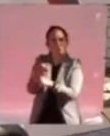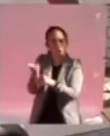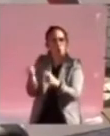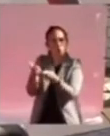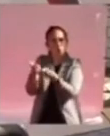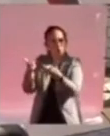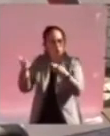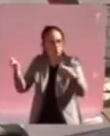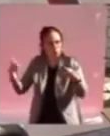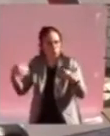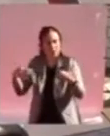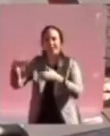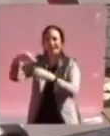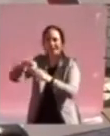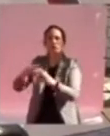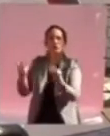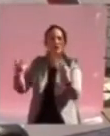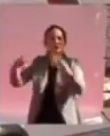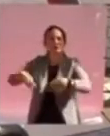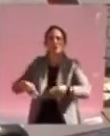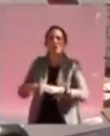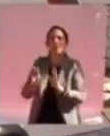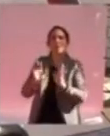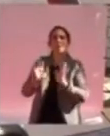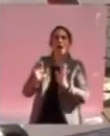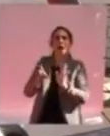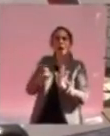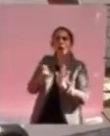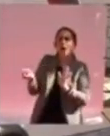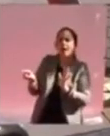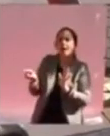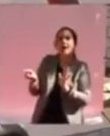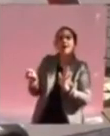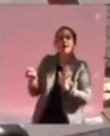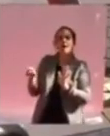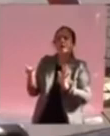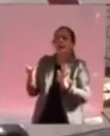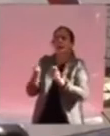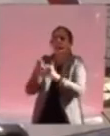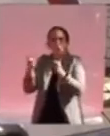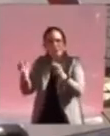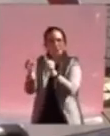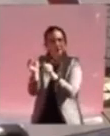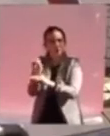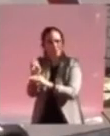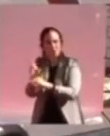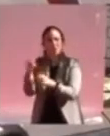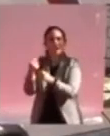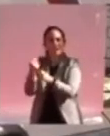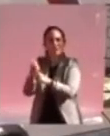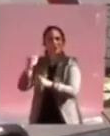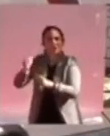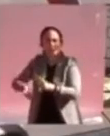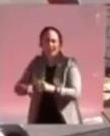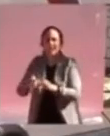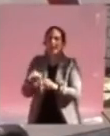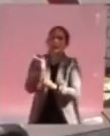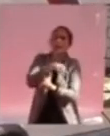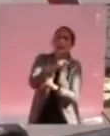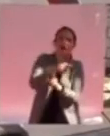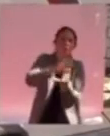dell'organizzazione ma cui non è corrisposta una crescita altrettanto importante della valorizzazione economica